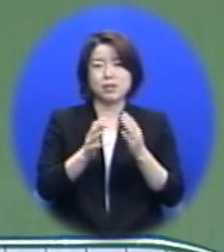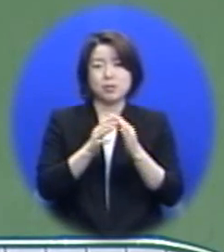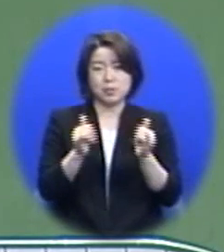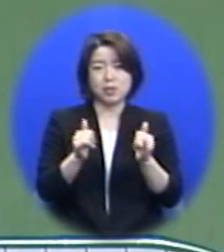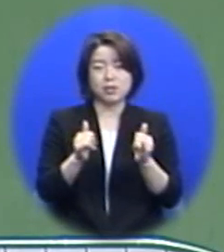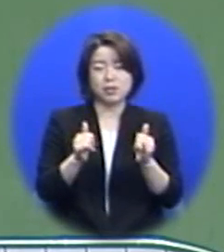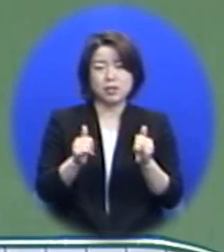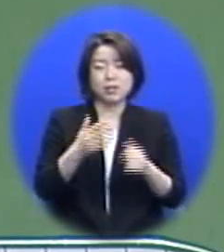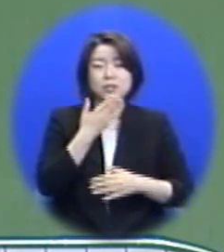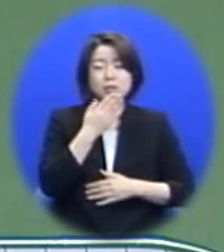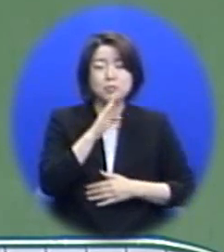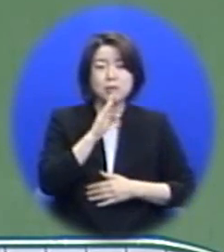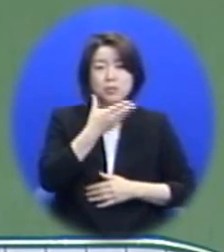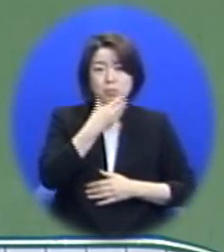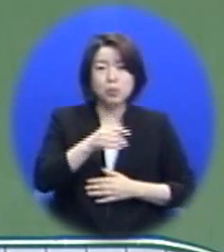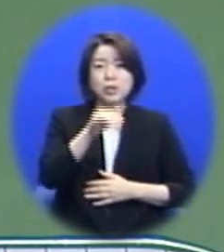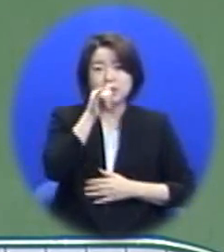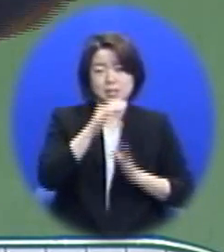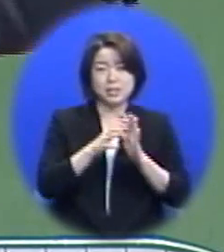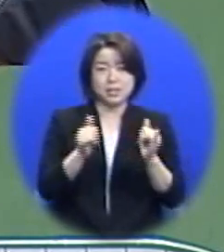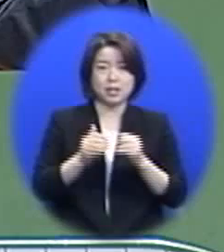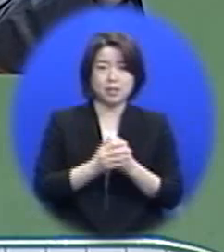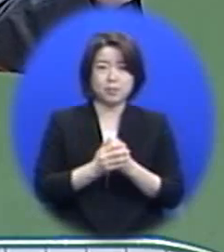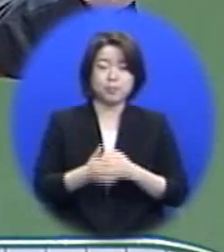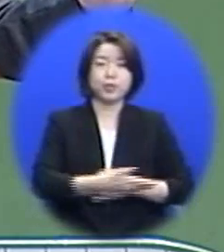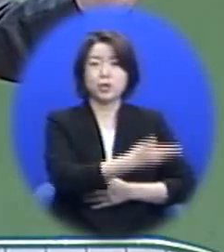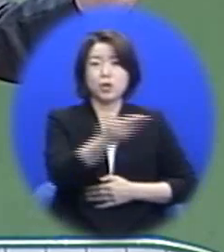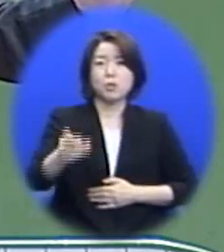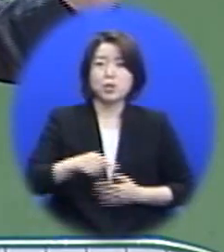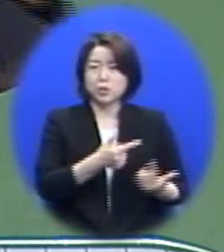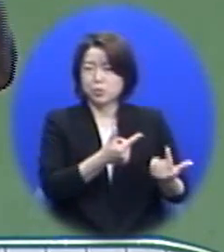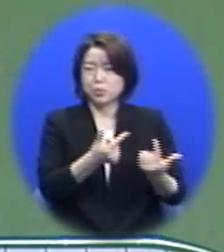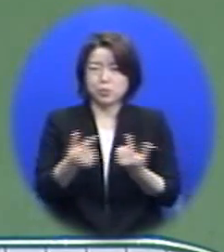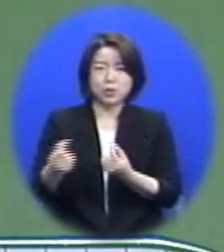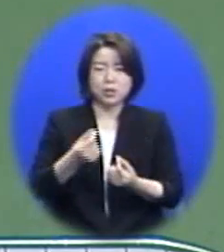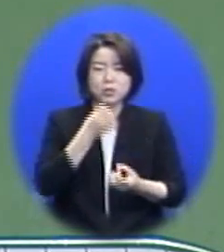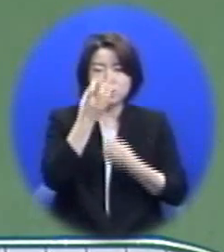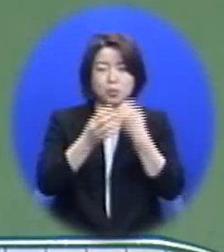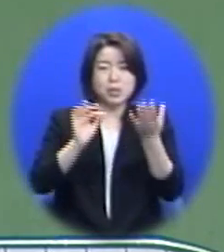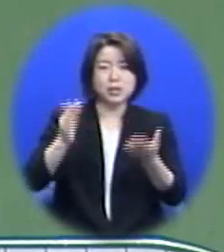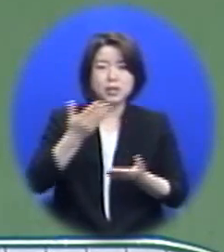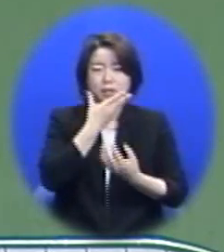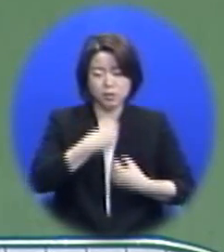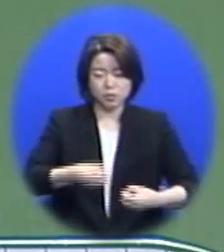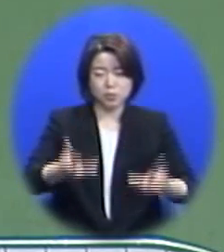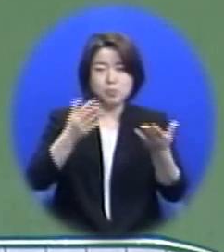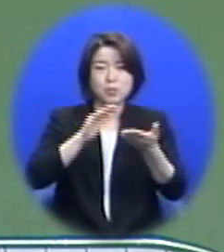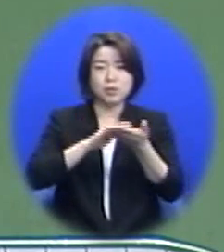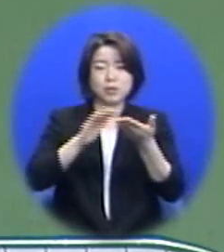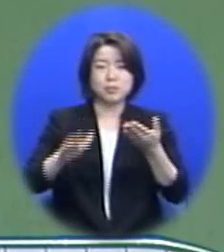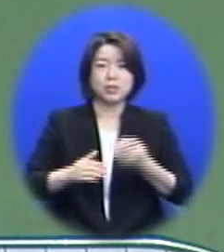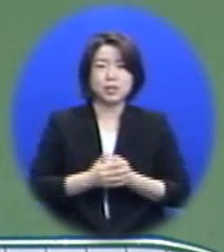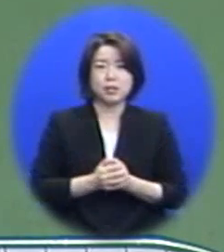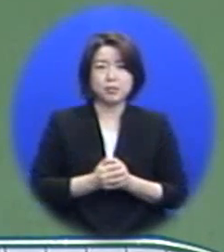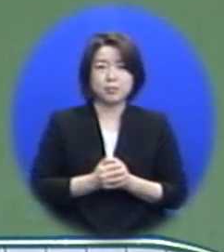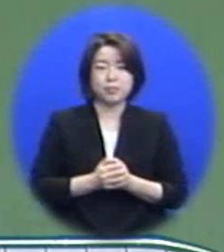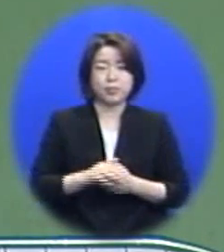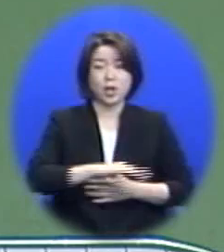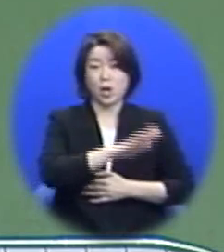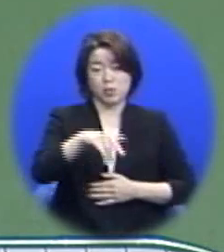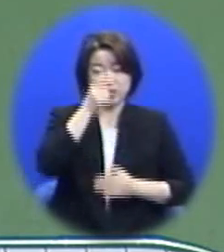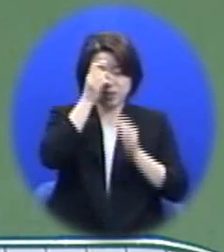사람이 오늘 여러분들이 다 그와 같은 고백이 되실 수 있게 되기를 축복합니다 아멘 우리